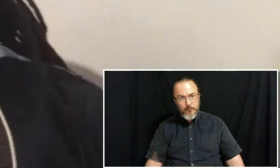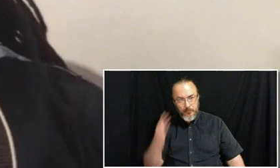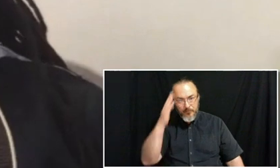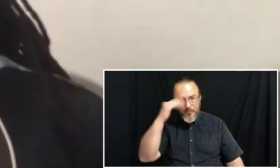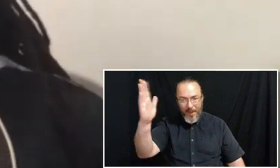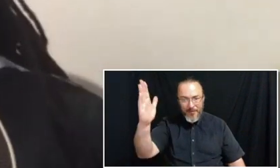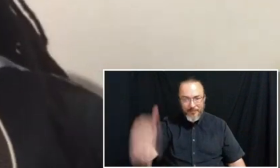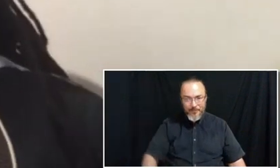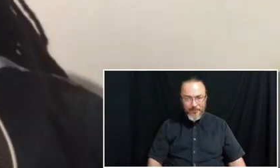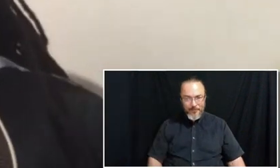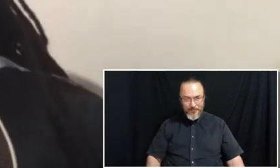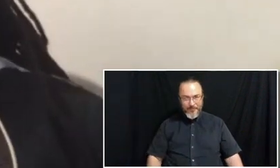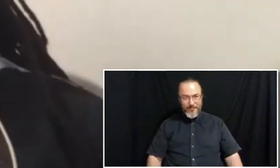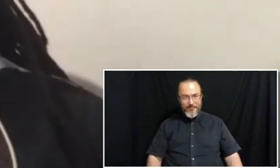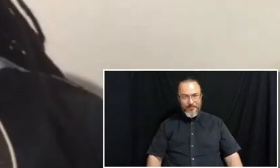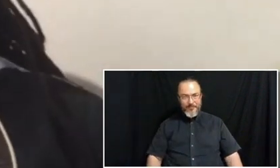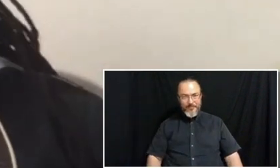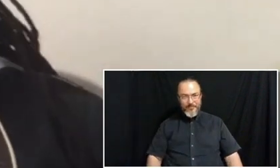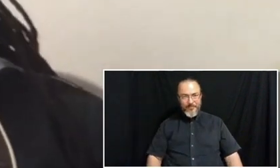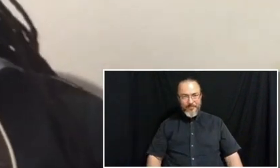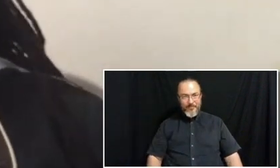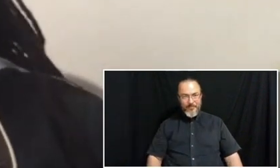Bonjour.